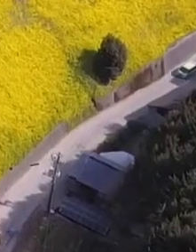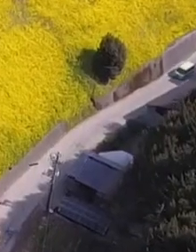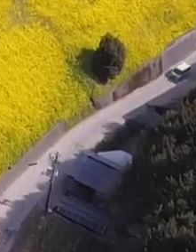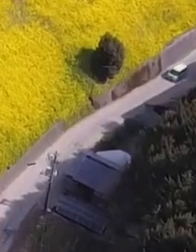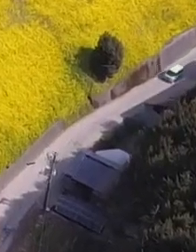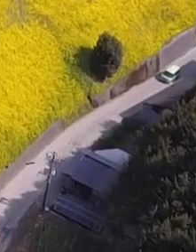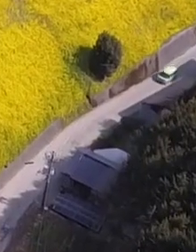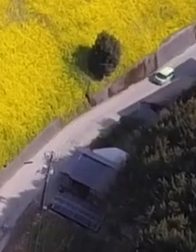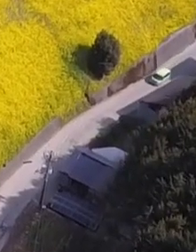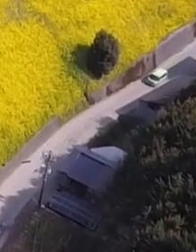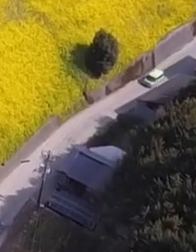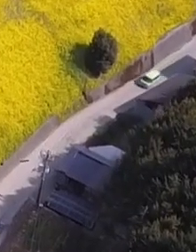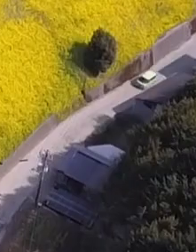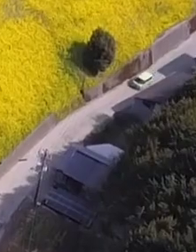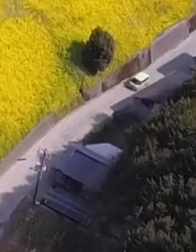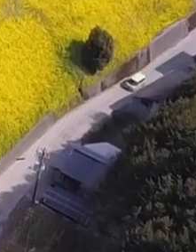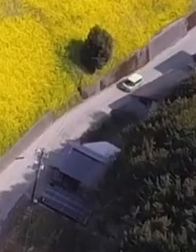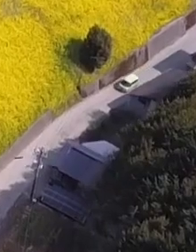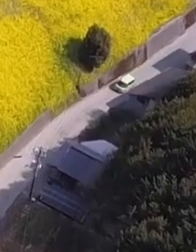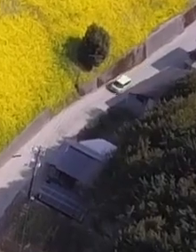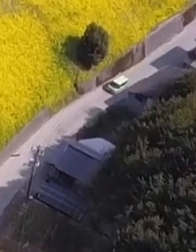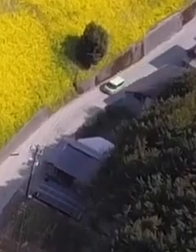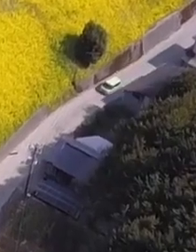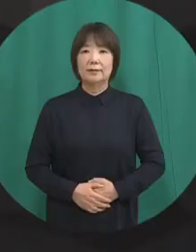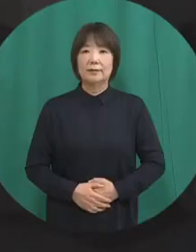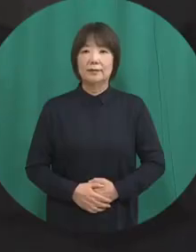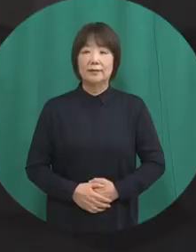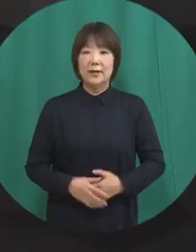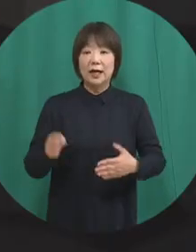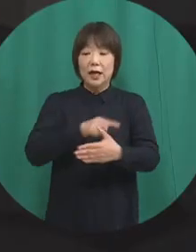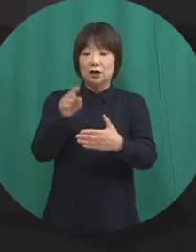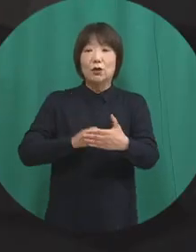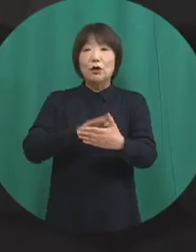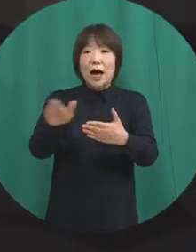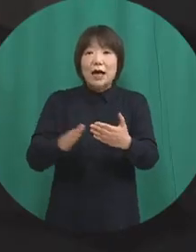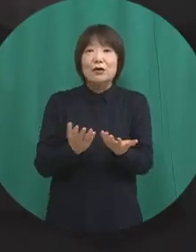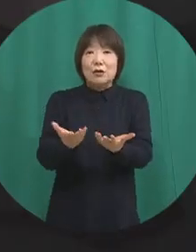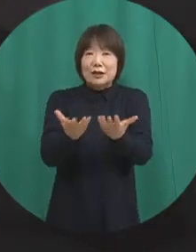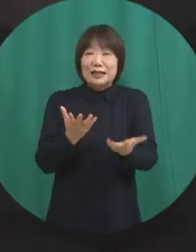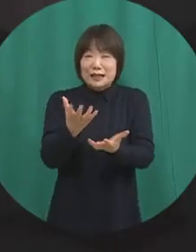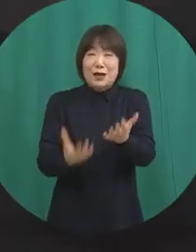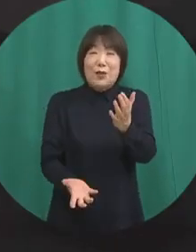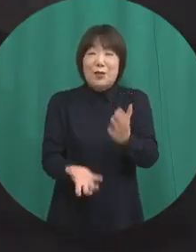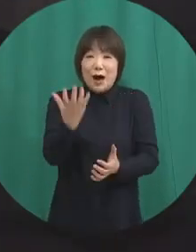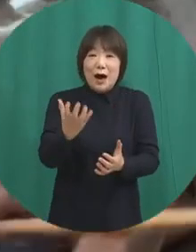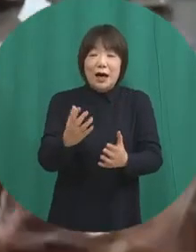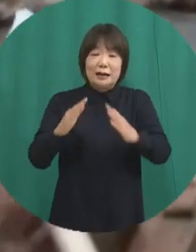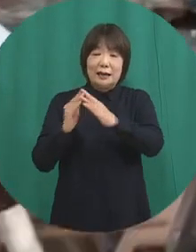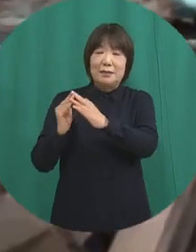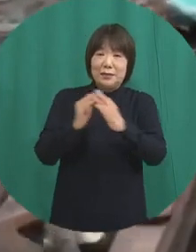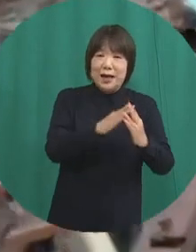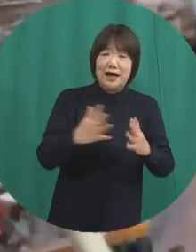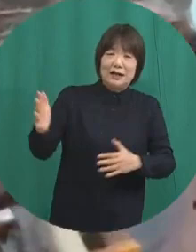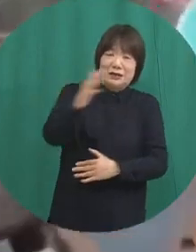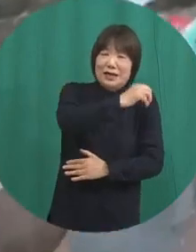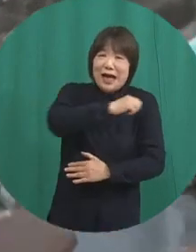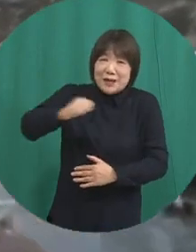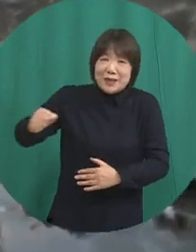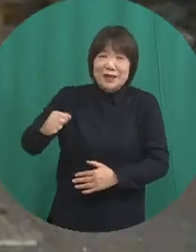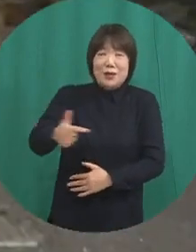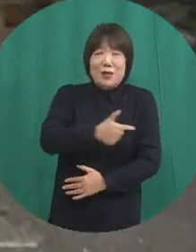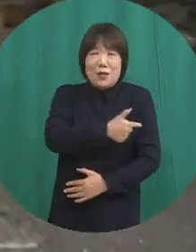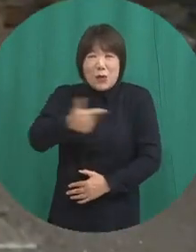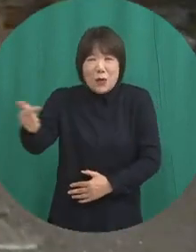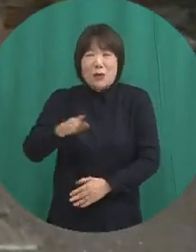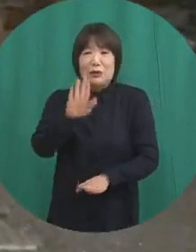愛媛の笑顔発信、姫推し。 能登半島地震では建物の倒壊や津波で大きな被